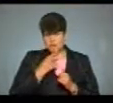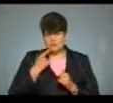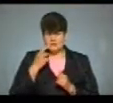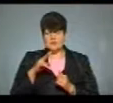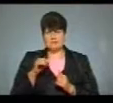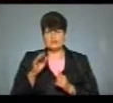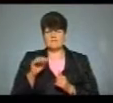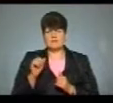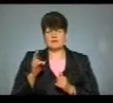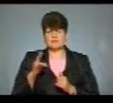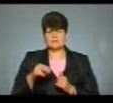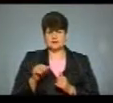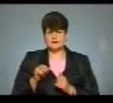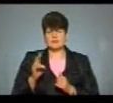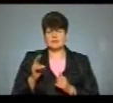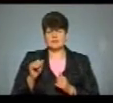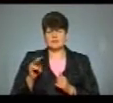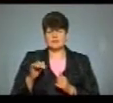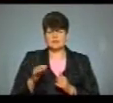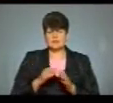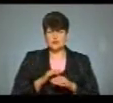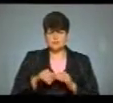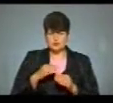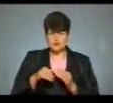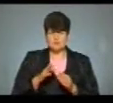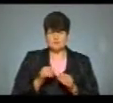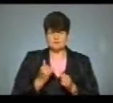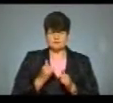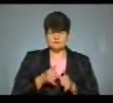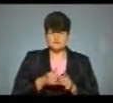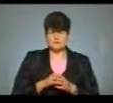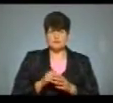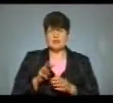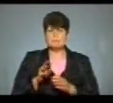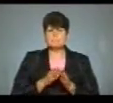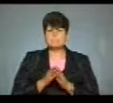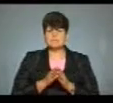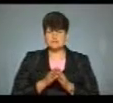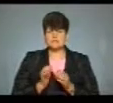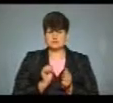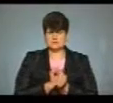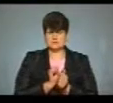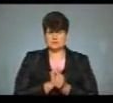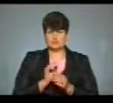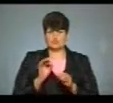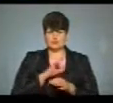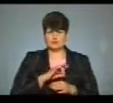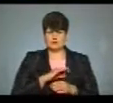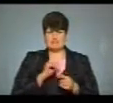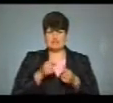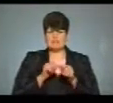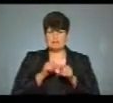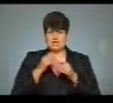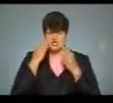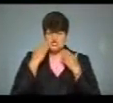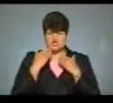лаванди та календули. Зараз я розмішаю та потім вилью форми. Коли мило застигне, я його буду використовувати від прищів. Майстер